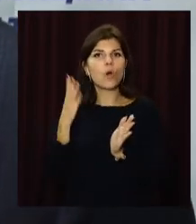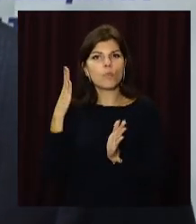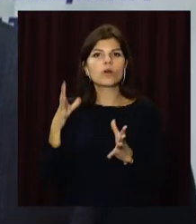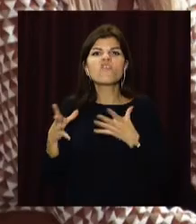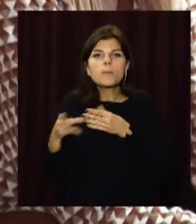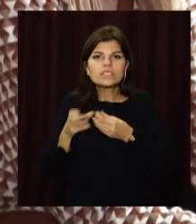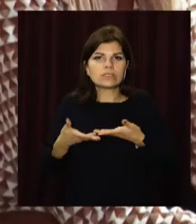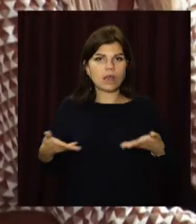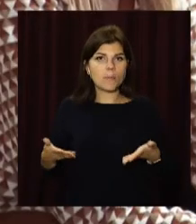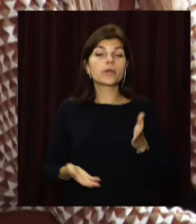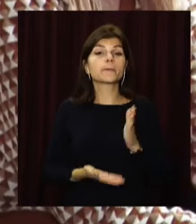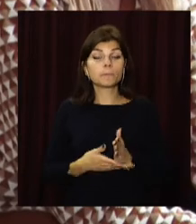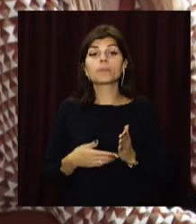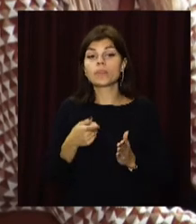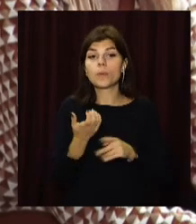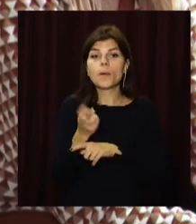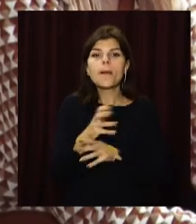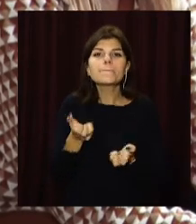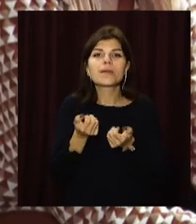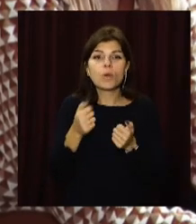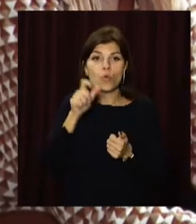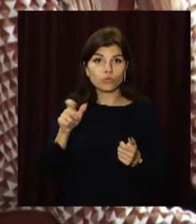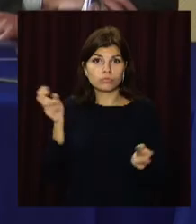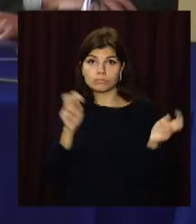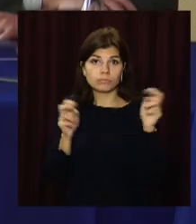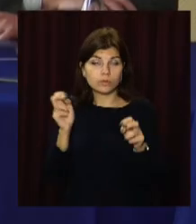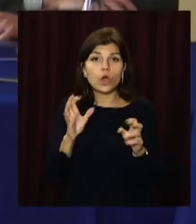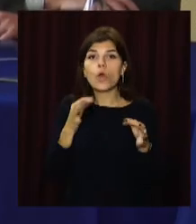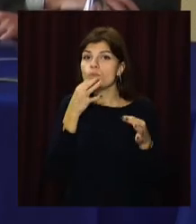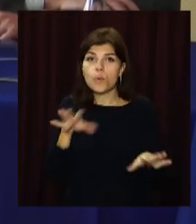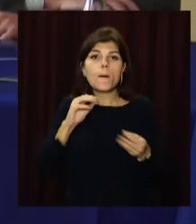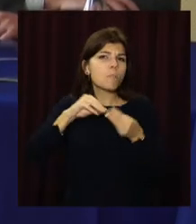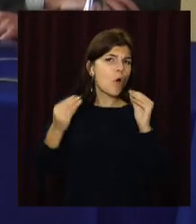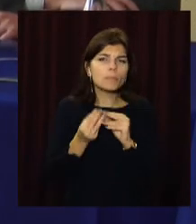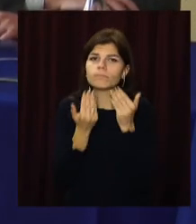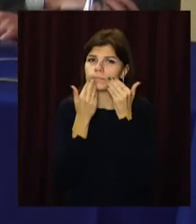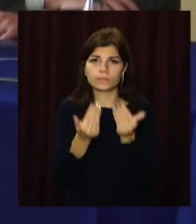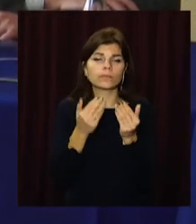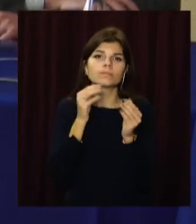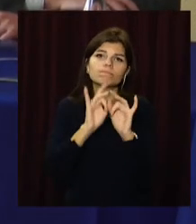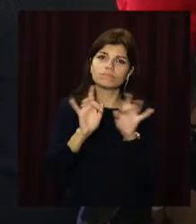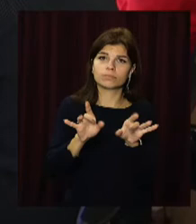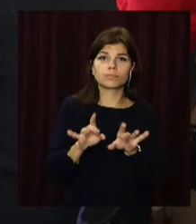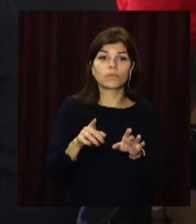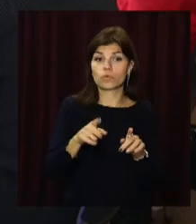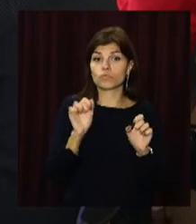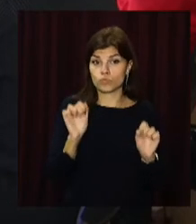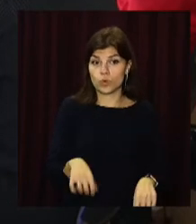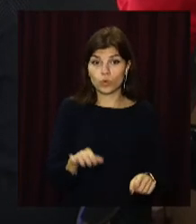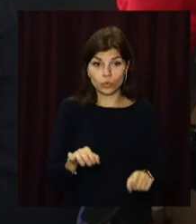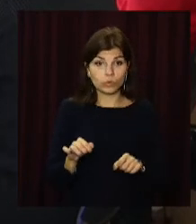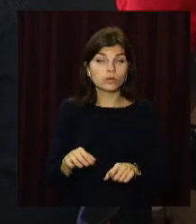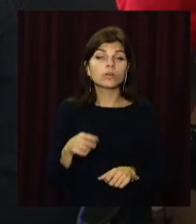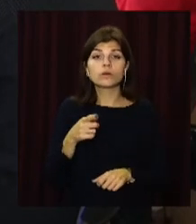разом з нами. Звернутися до приймальні жителі міста можуть практично з будь-якою проблемою, розповів керівник молодіжного крила